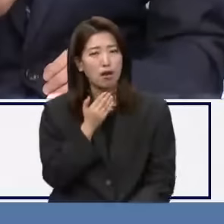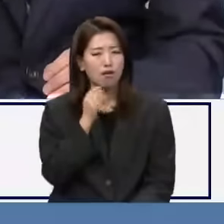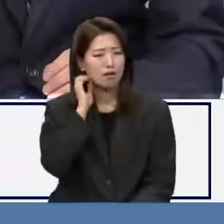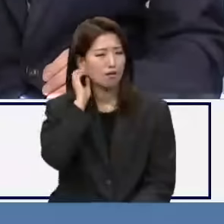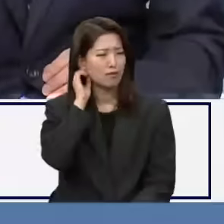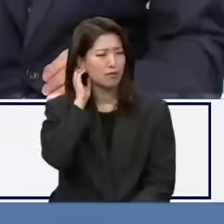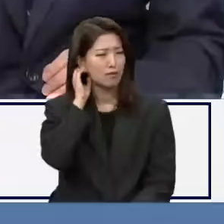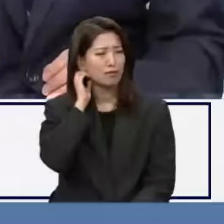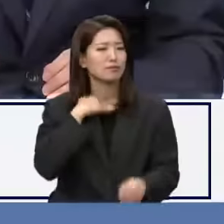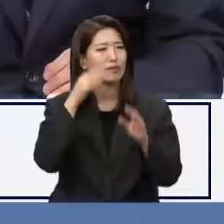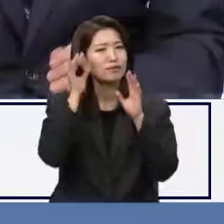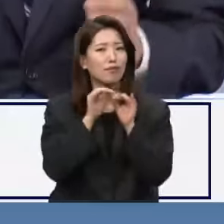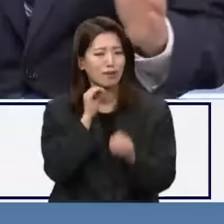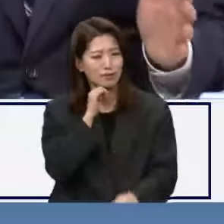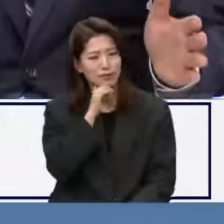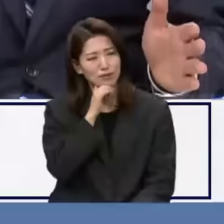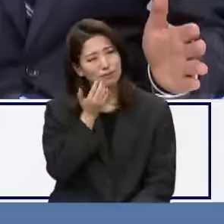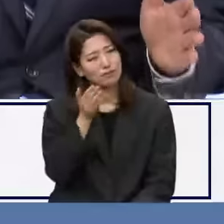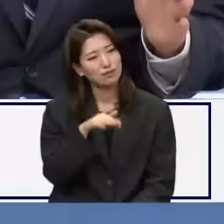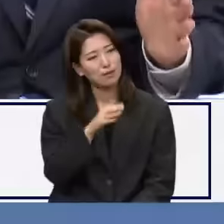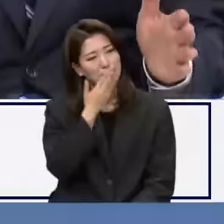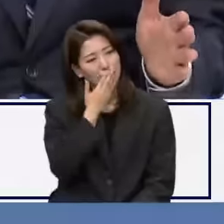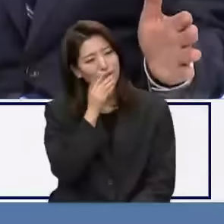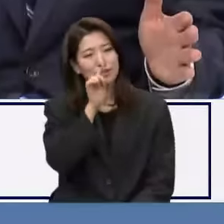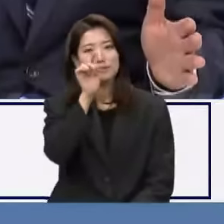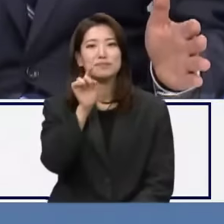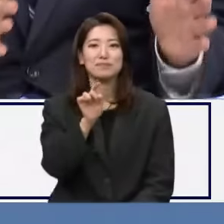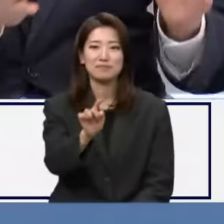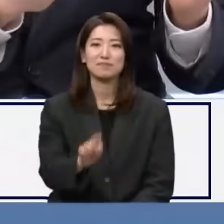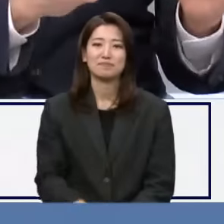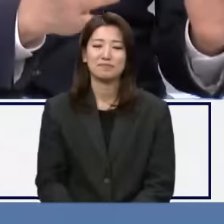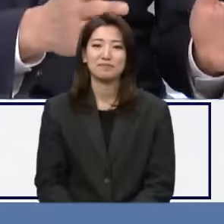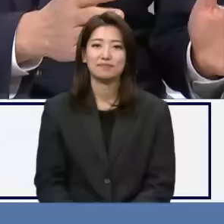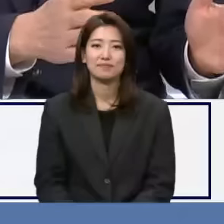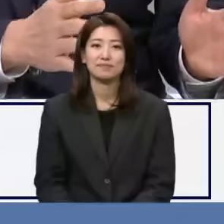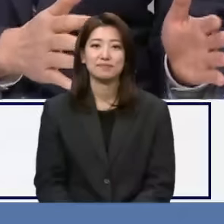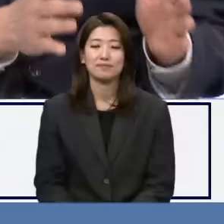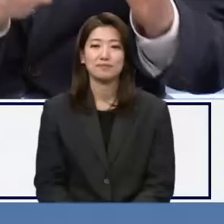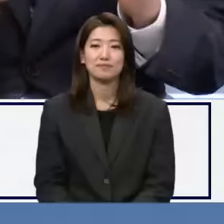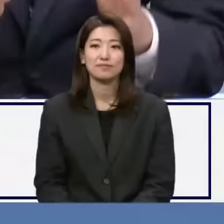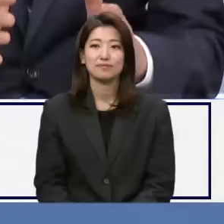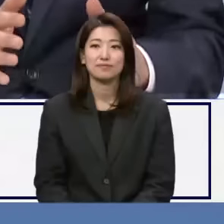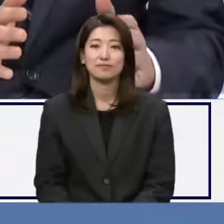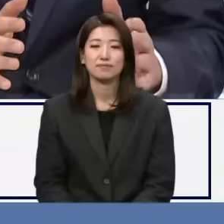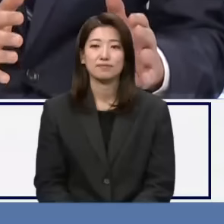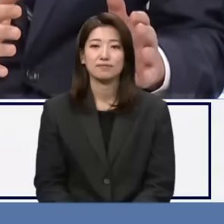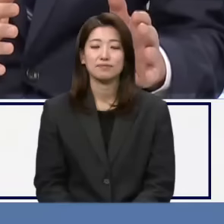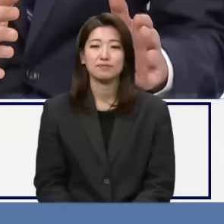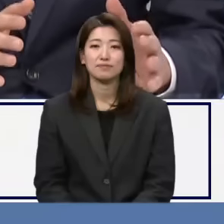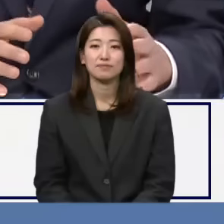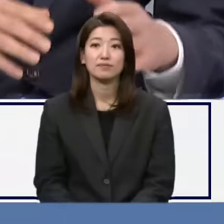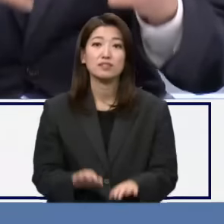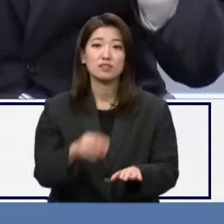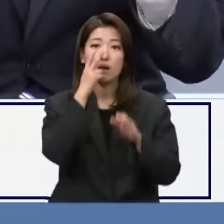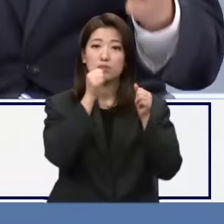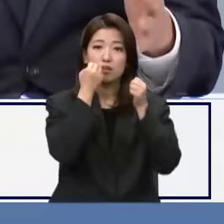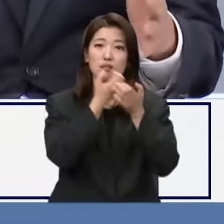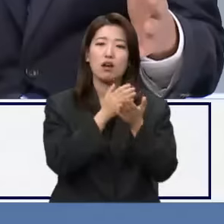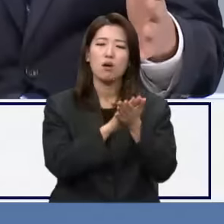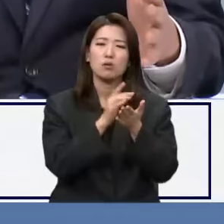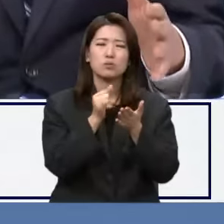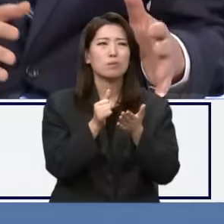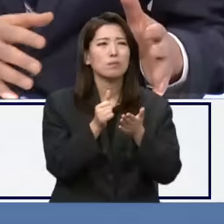어무이 드는 것도 사실이거든요 이런 부분들을가 검사장 직제는 우리가 어떻게 할 것이냐 그리고 지금 미진한 검찰 개혁을 어떻게 보완할